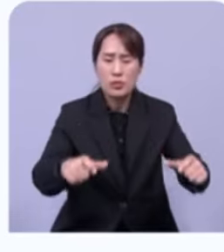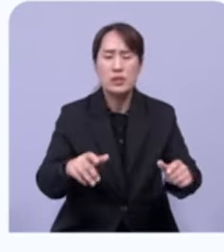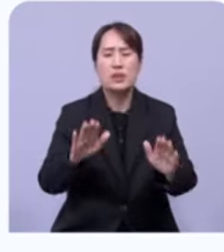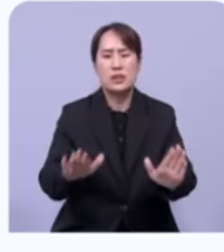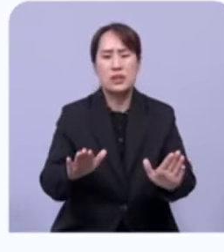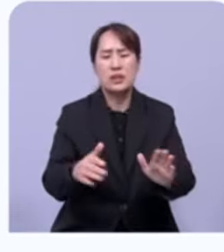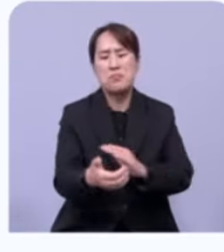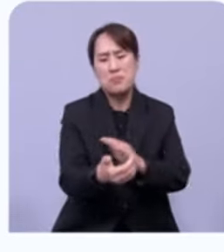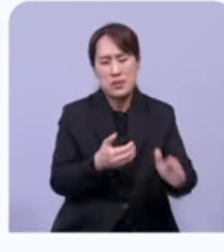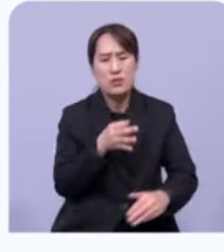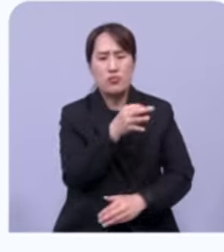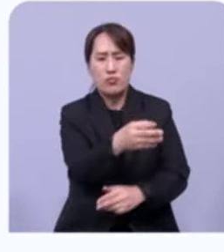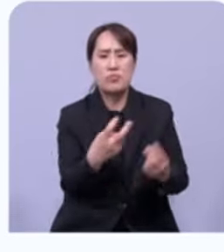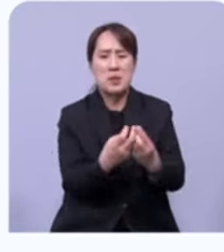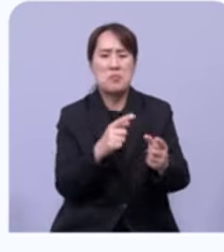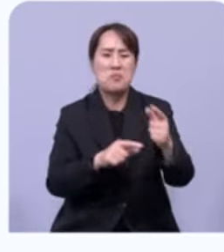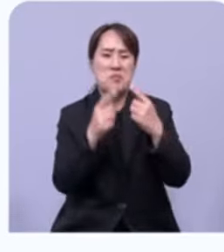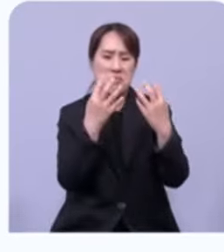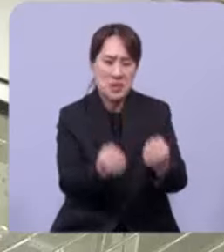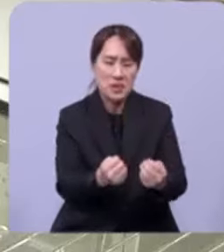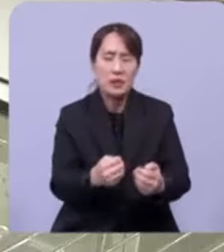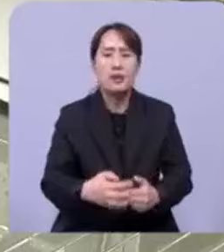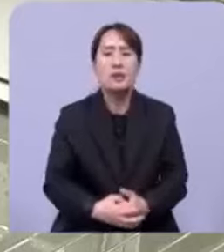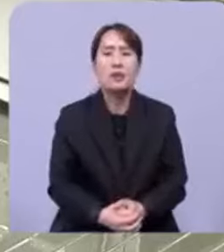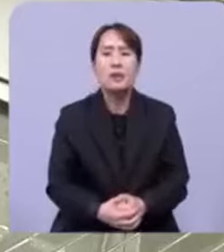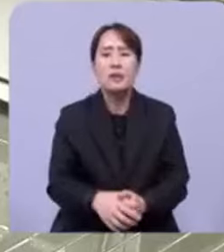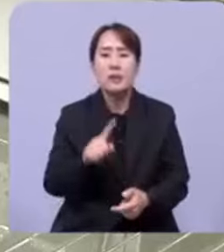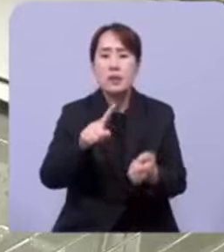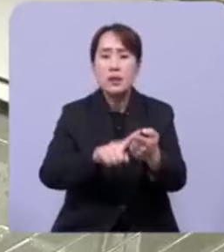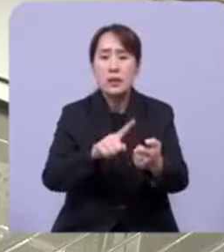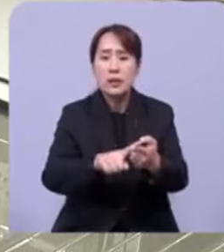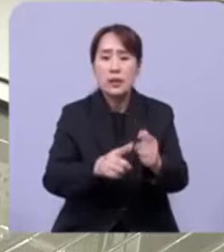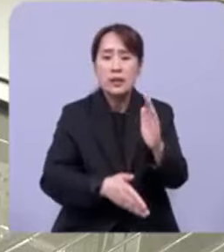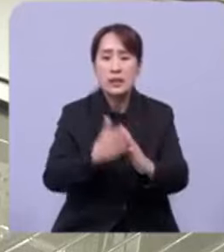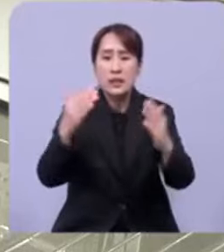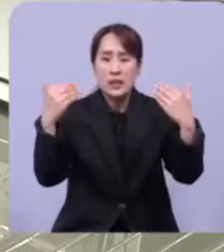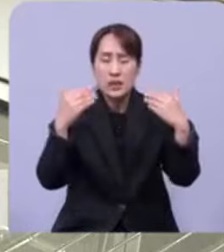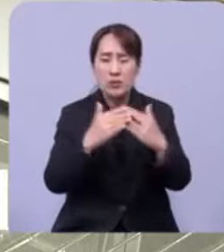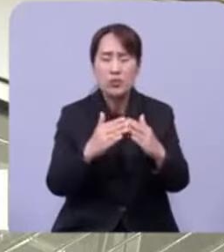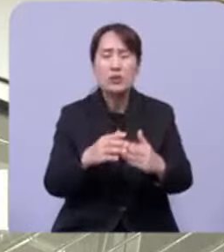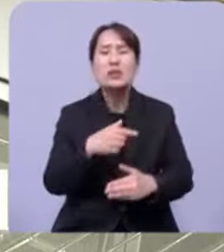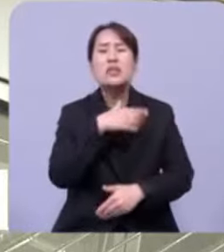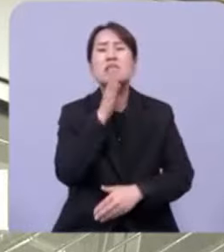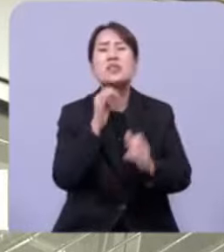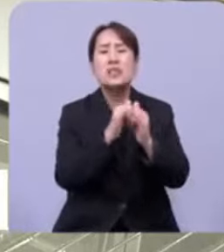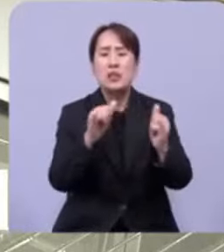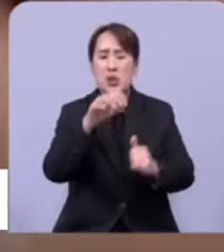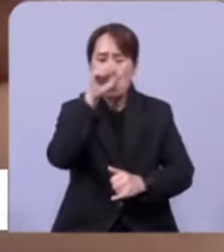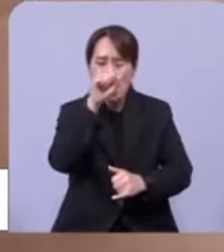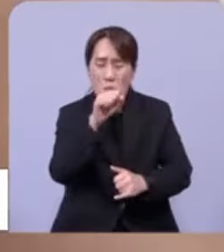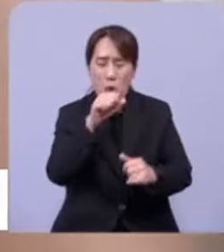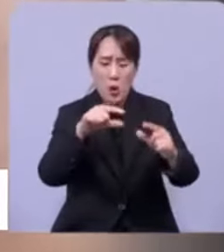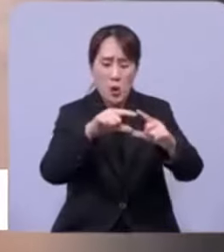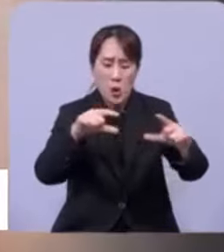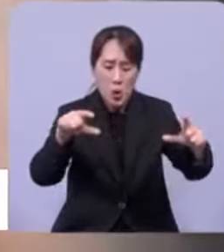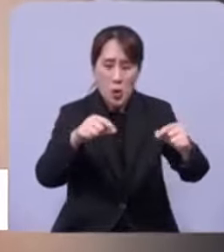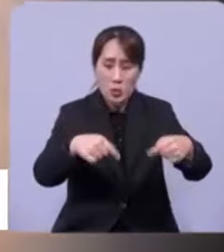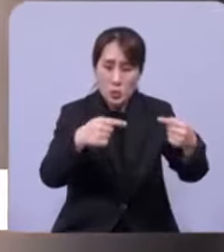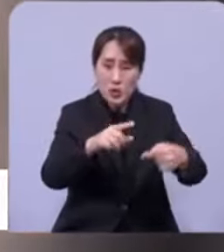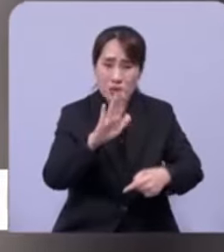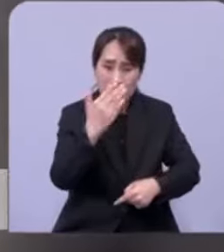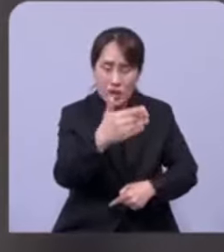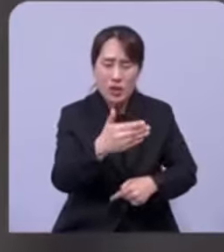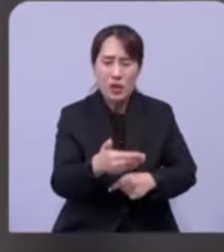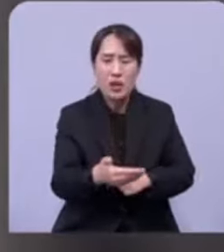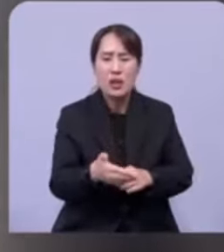여전히 선불형 방식이 더 많습니다 이에 대해 해당 시구는 고령층 주민 등이 선호하는 지류 지역 화폐는